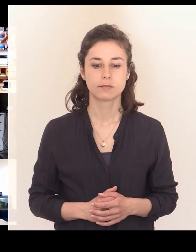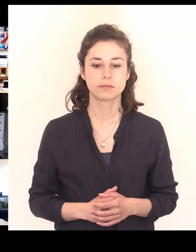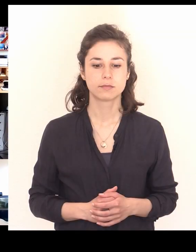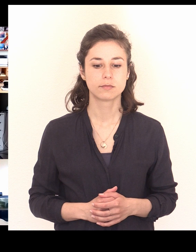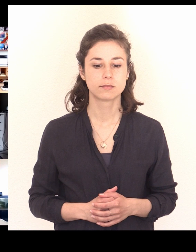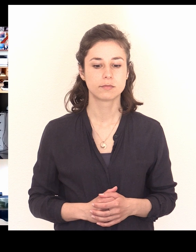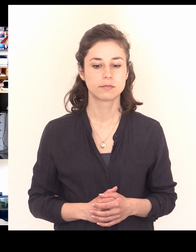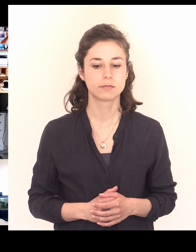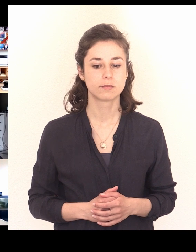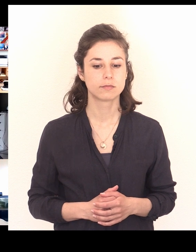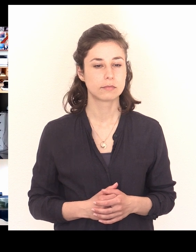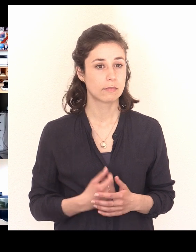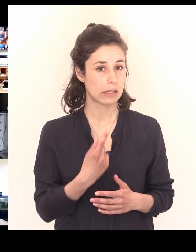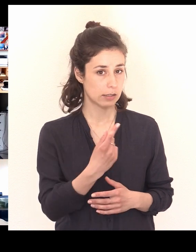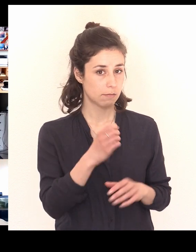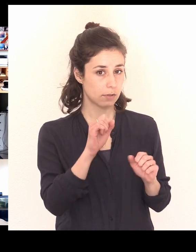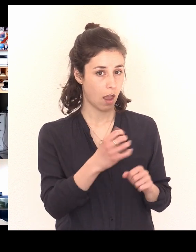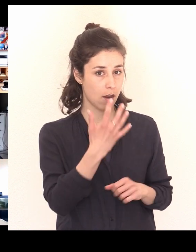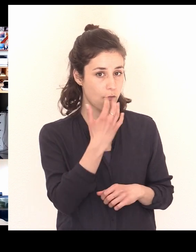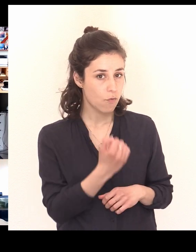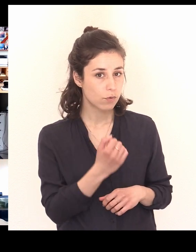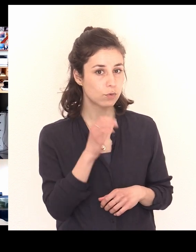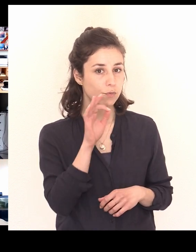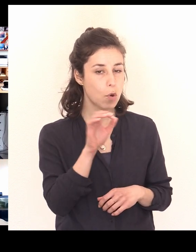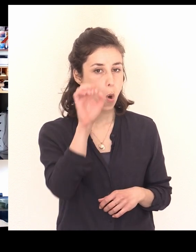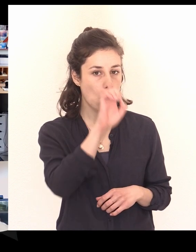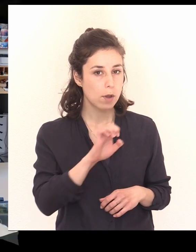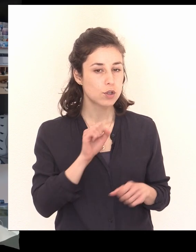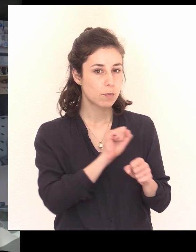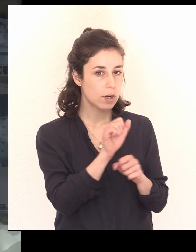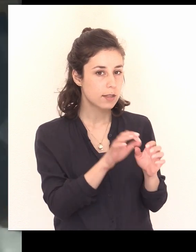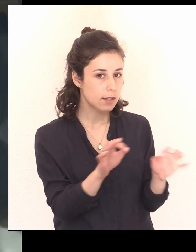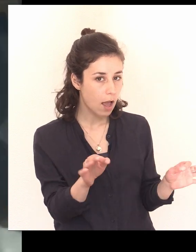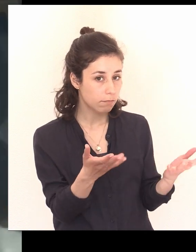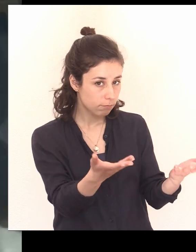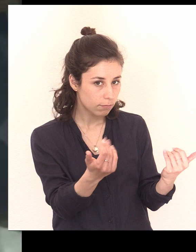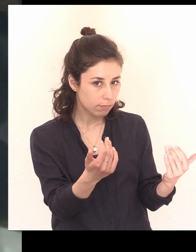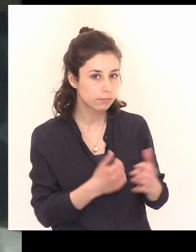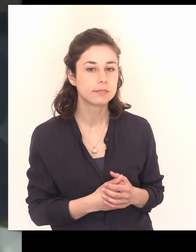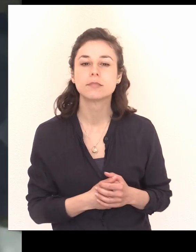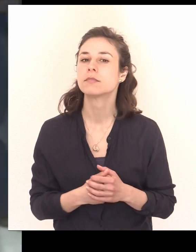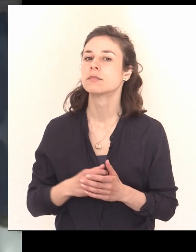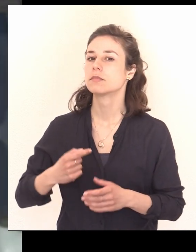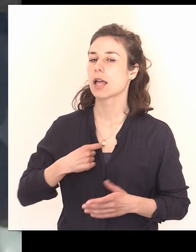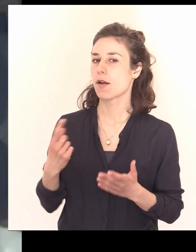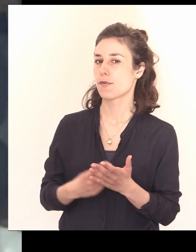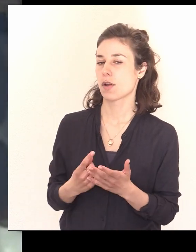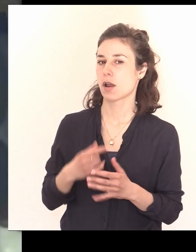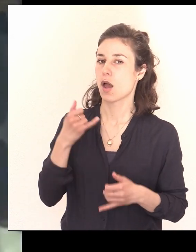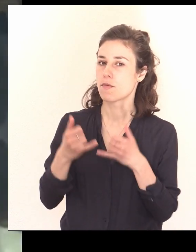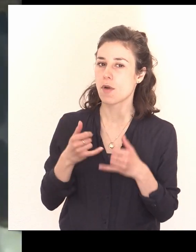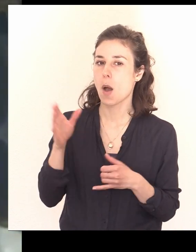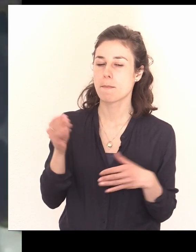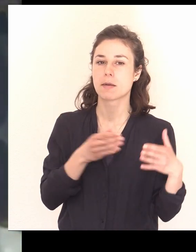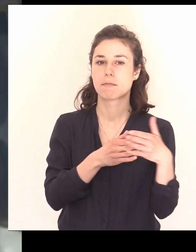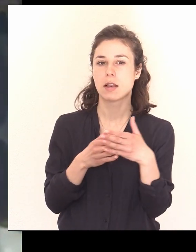Möchtest du dir was wünschen für den Europäischen Protesttag? Ich fordere, dass Frauen